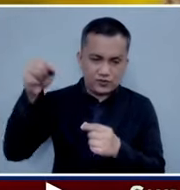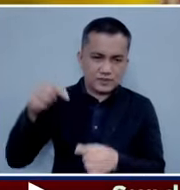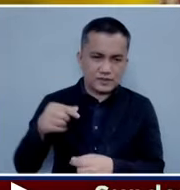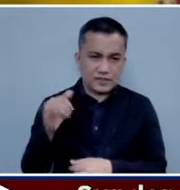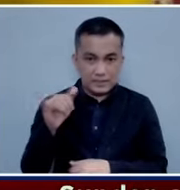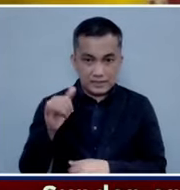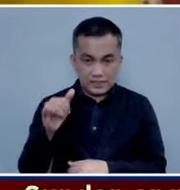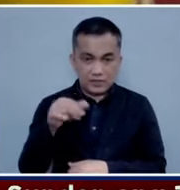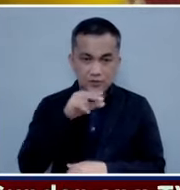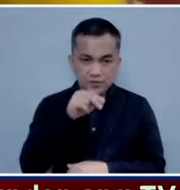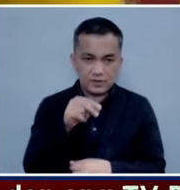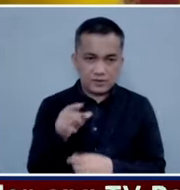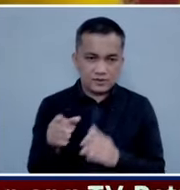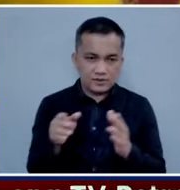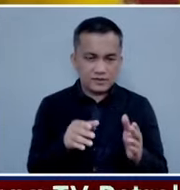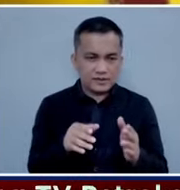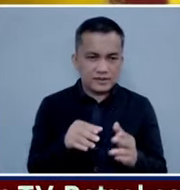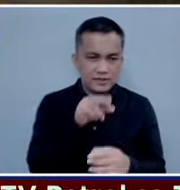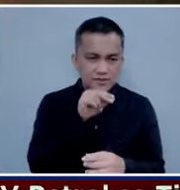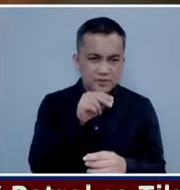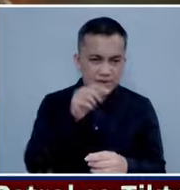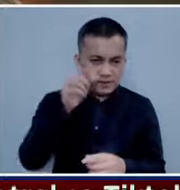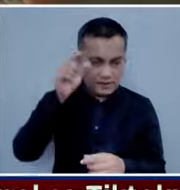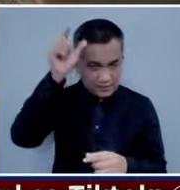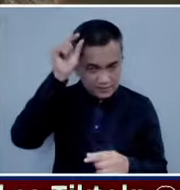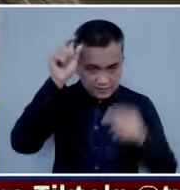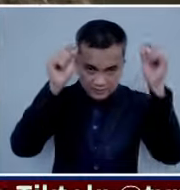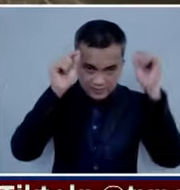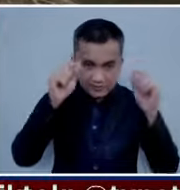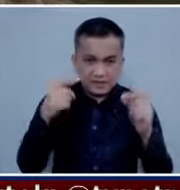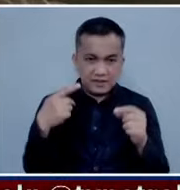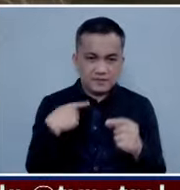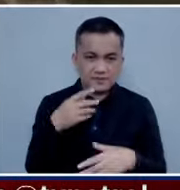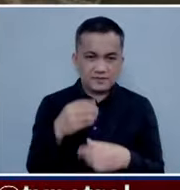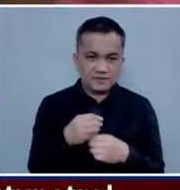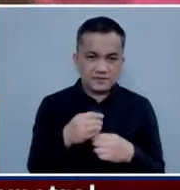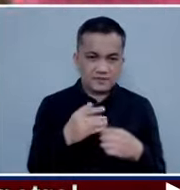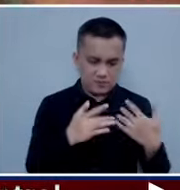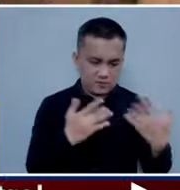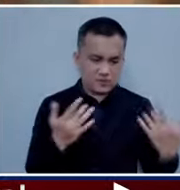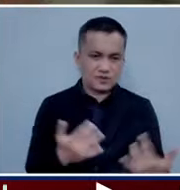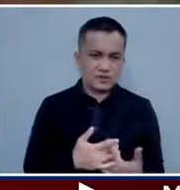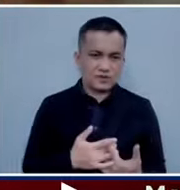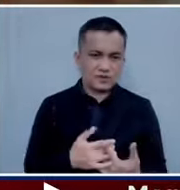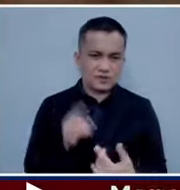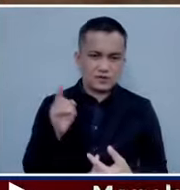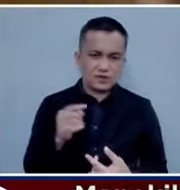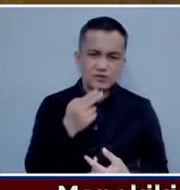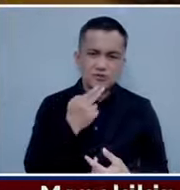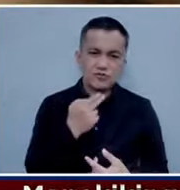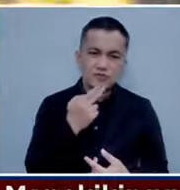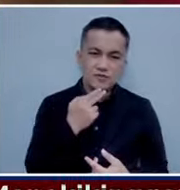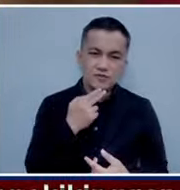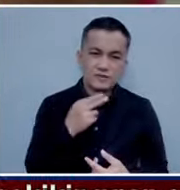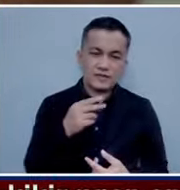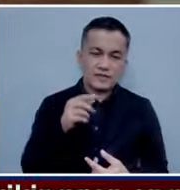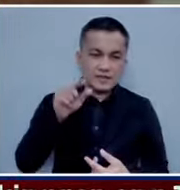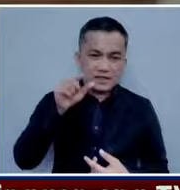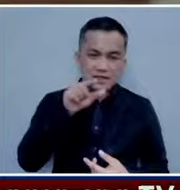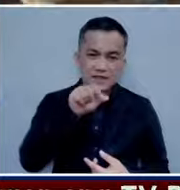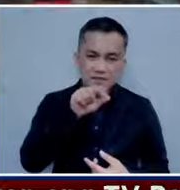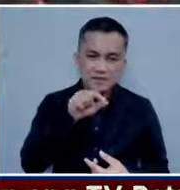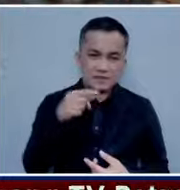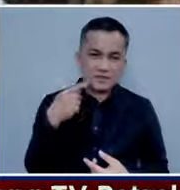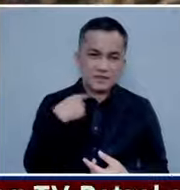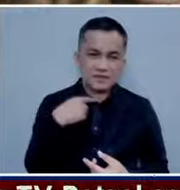bibe, hanggang sa mga bibing nakasumbrero, mayroon ding may puso sa ulo. At itong cute na bibing may